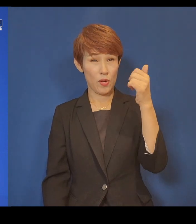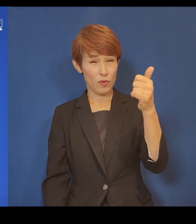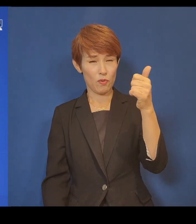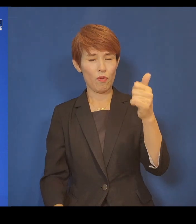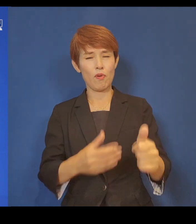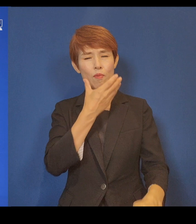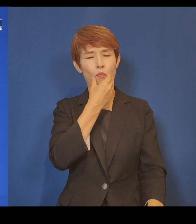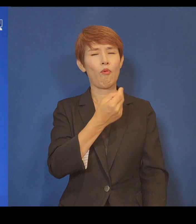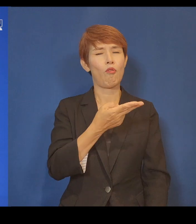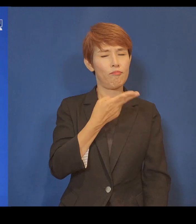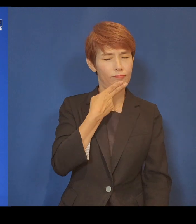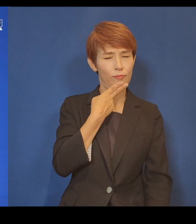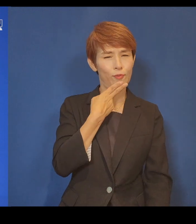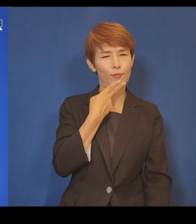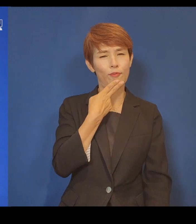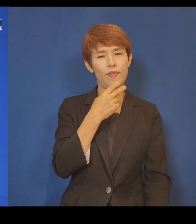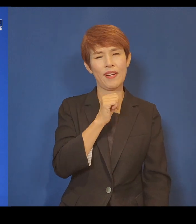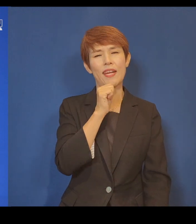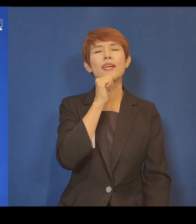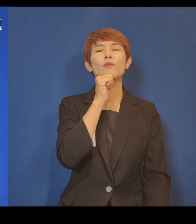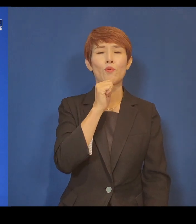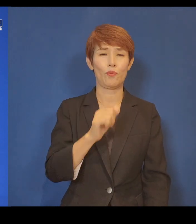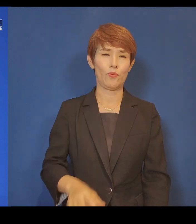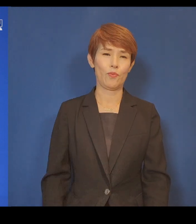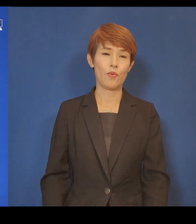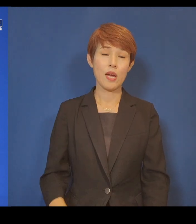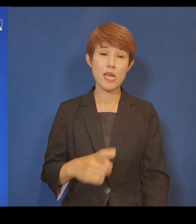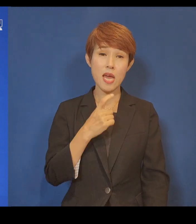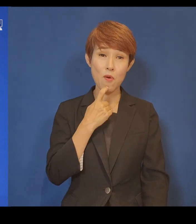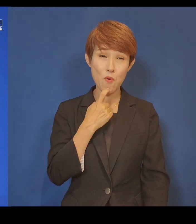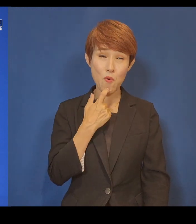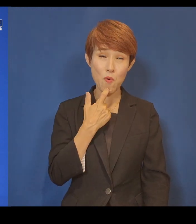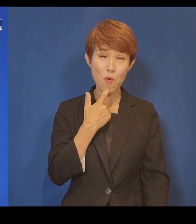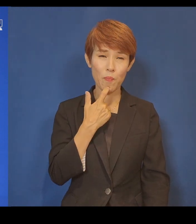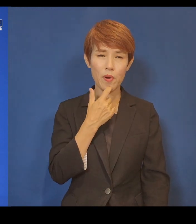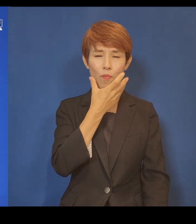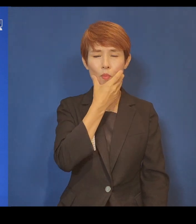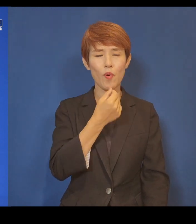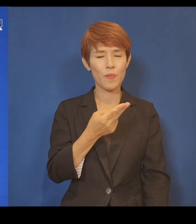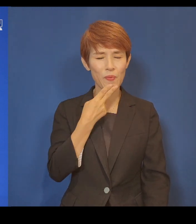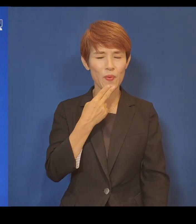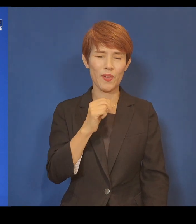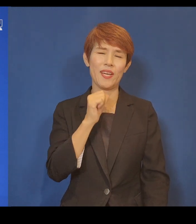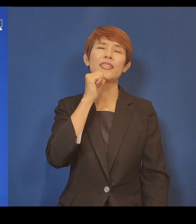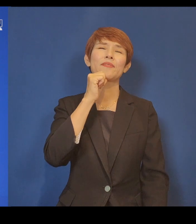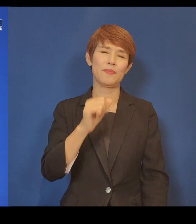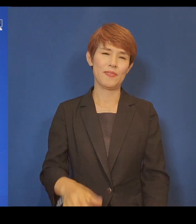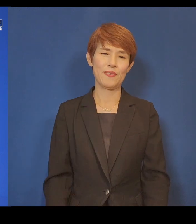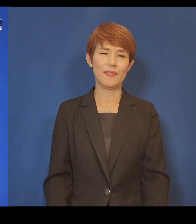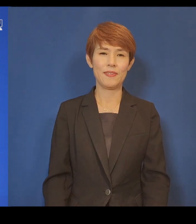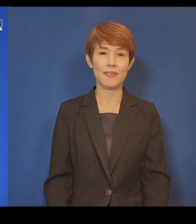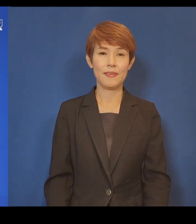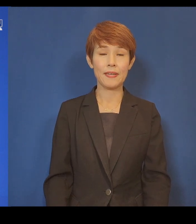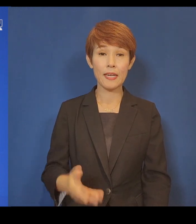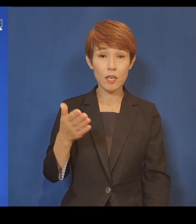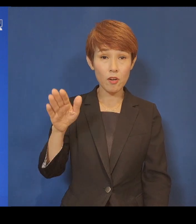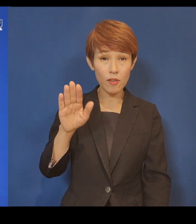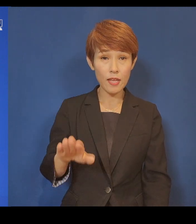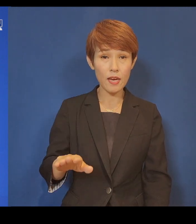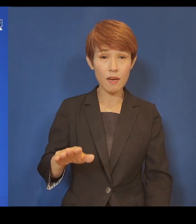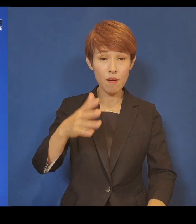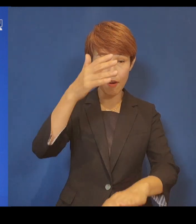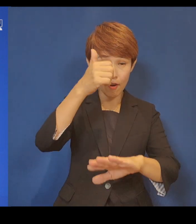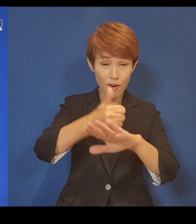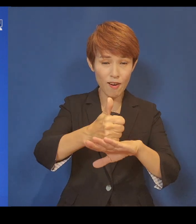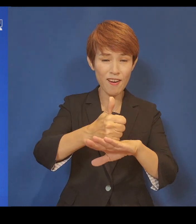다윗도 박복했고 가난했고 야곱도 박복했고 가난했고 그러나 우리는 그